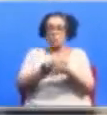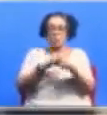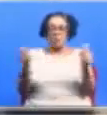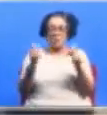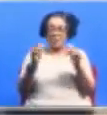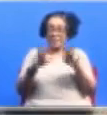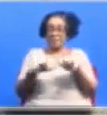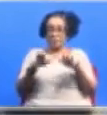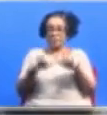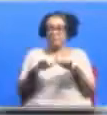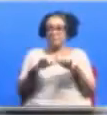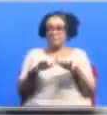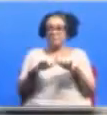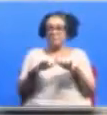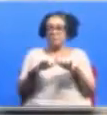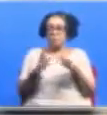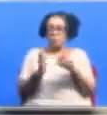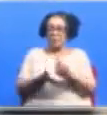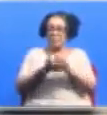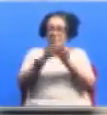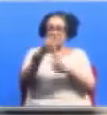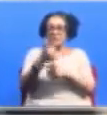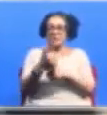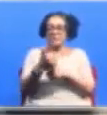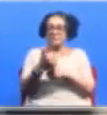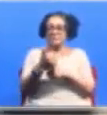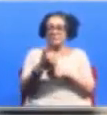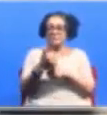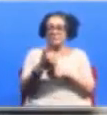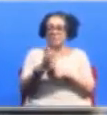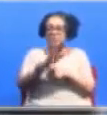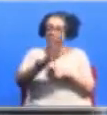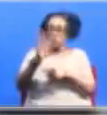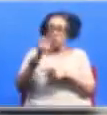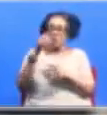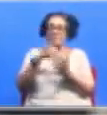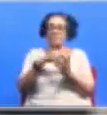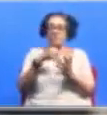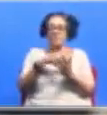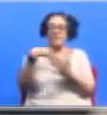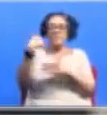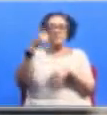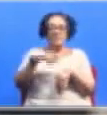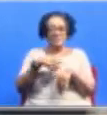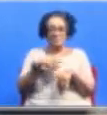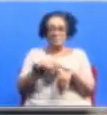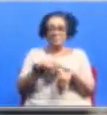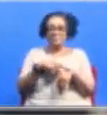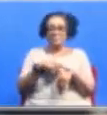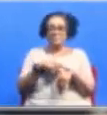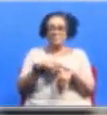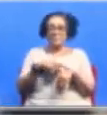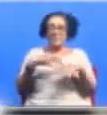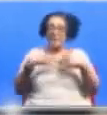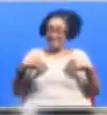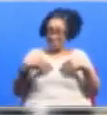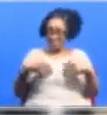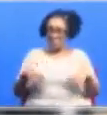kwa uangalifu. Unasaidiana na wale ambao wanahusika, sisi zote mifugo inapatikana,